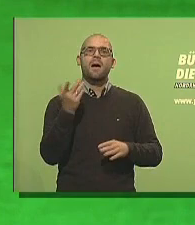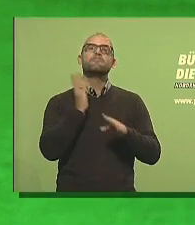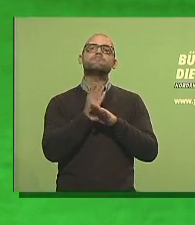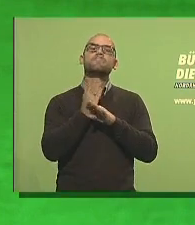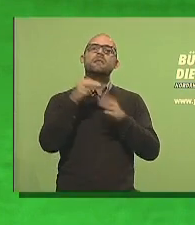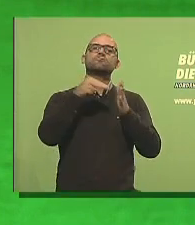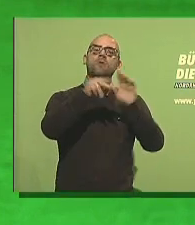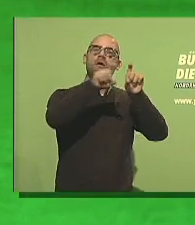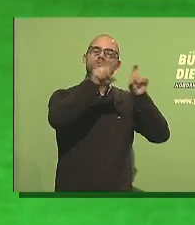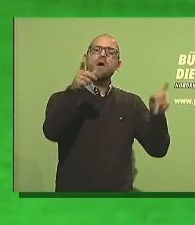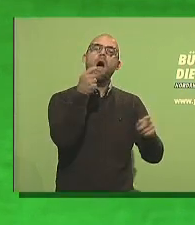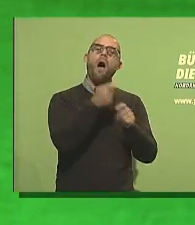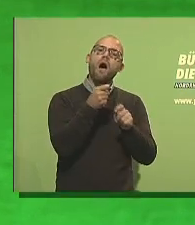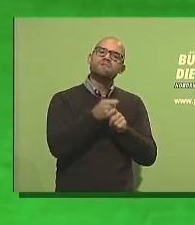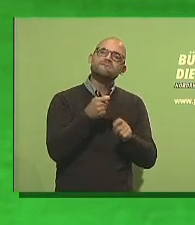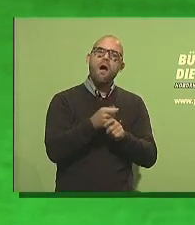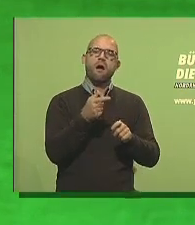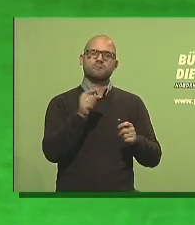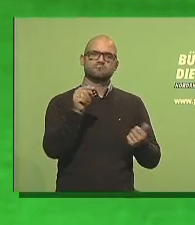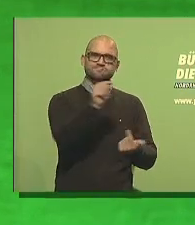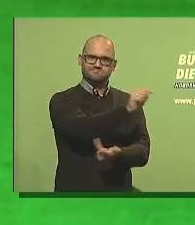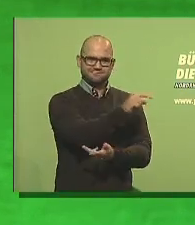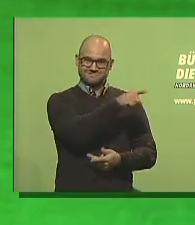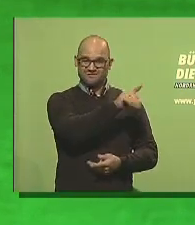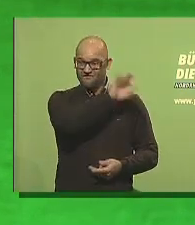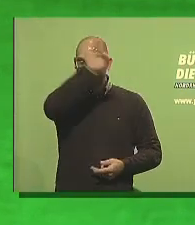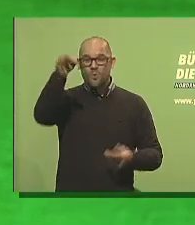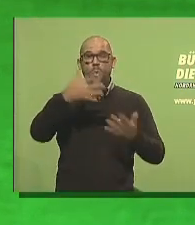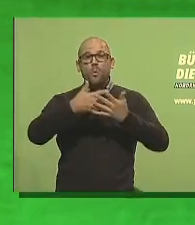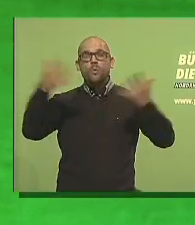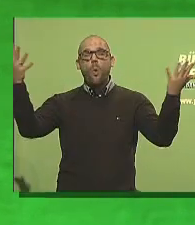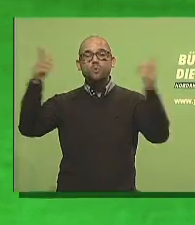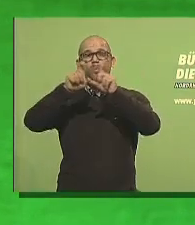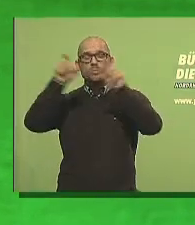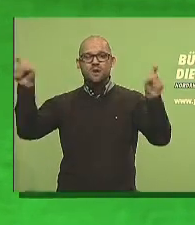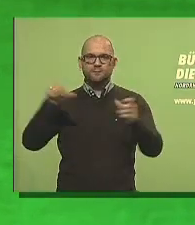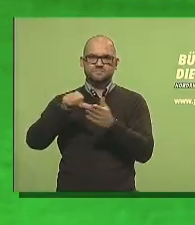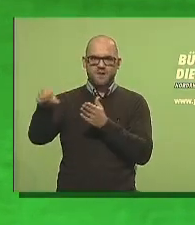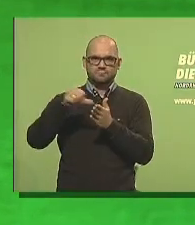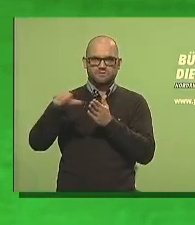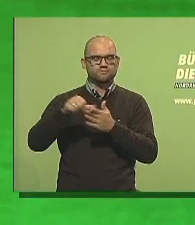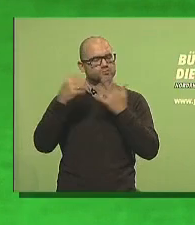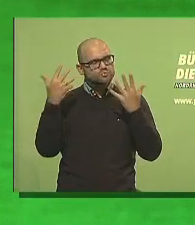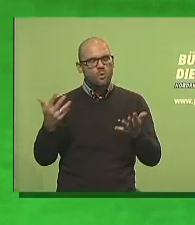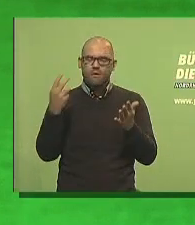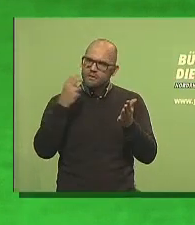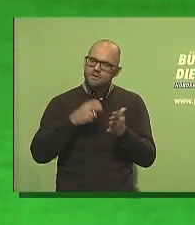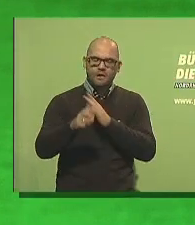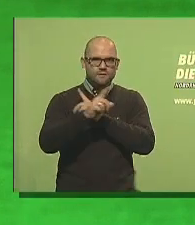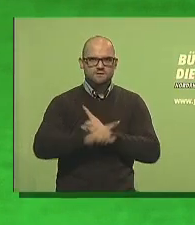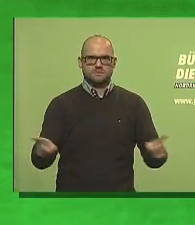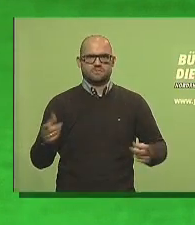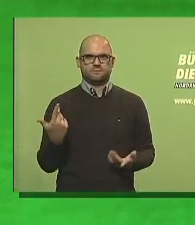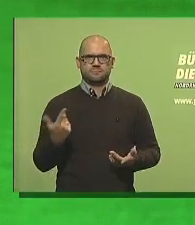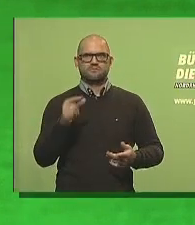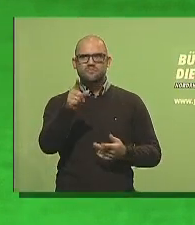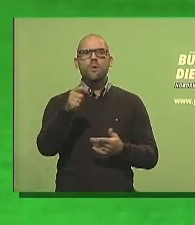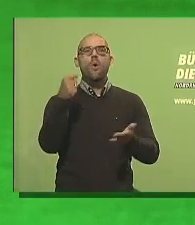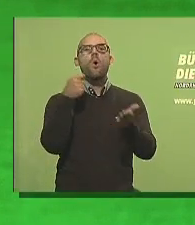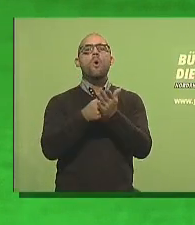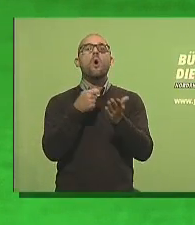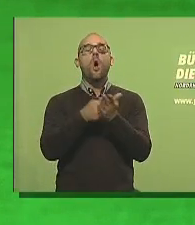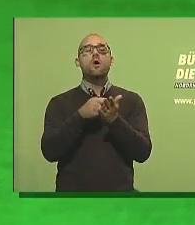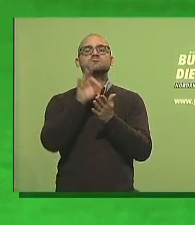das Handwerk die Ausnahmen der Großunternehmen bezahlen. Diese Ausnahmen müssen abgeschafft werden und damit die Kosten der Energiewende